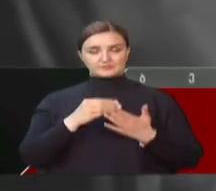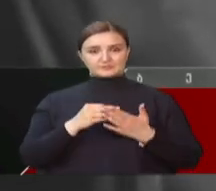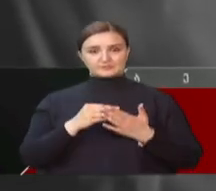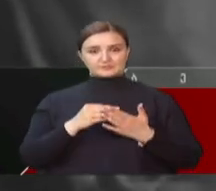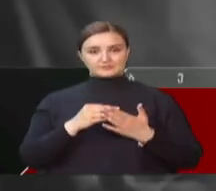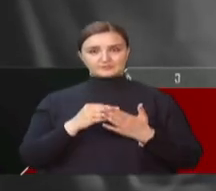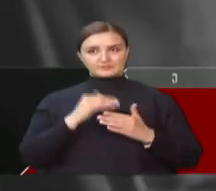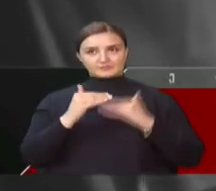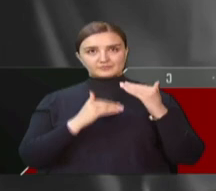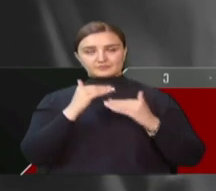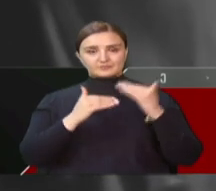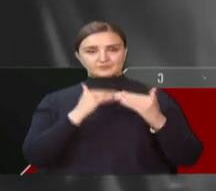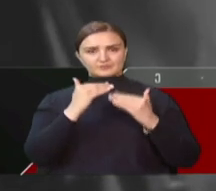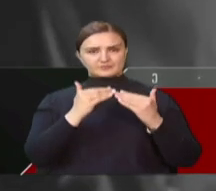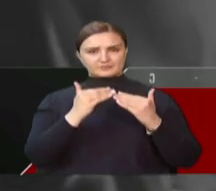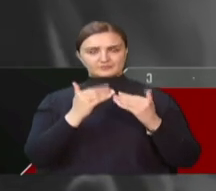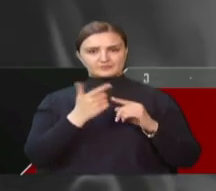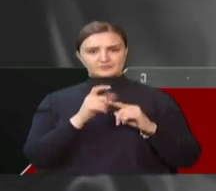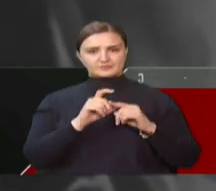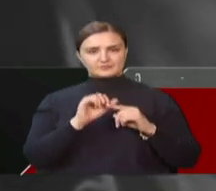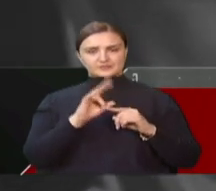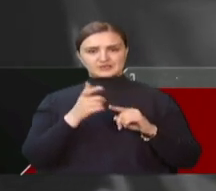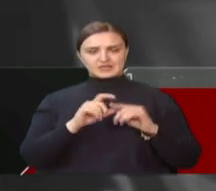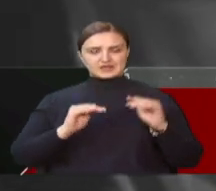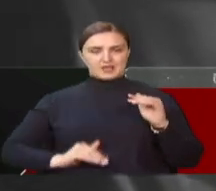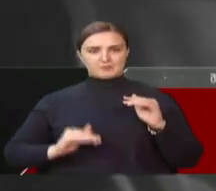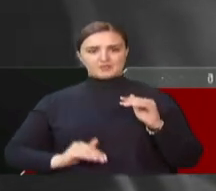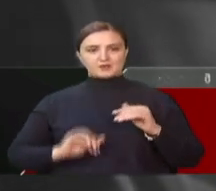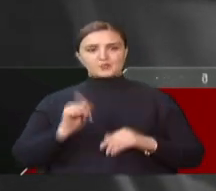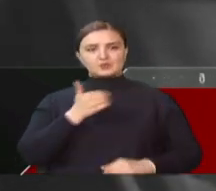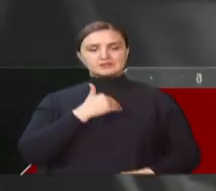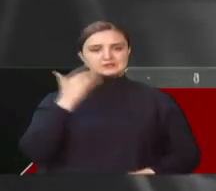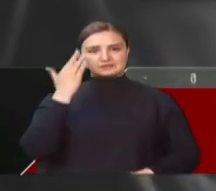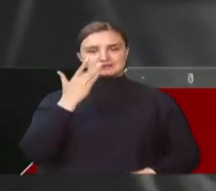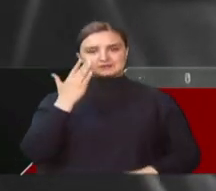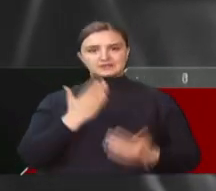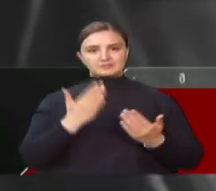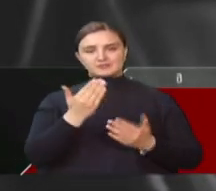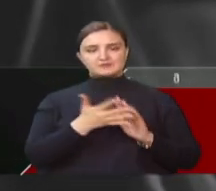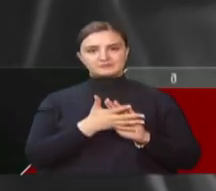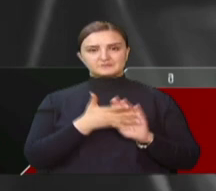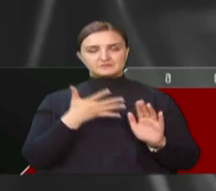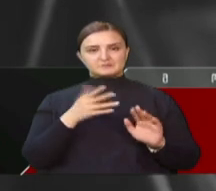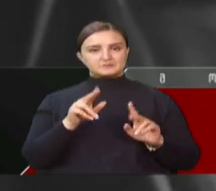მაღალ მწვერვალზე, ან ძალიან დაბლა. როგორ გინდა რომ წარმოვიდგინო?